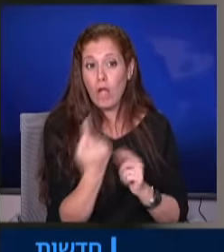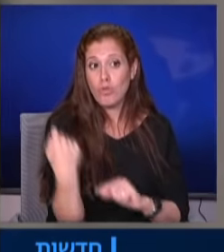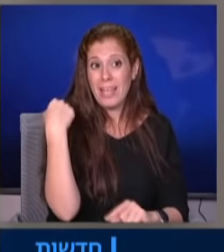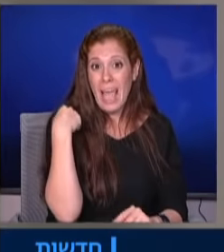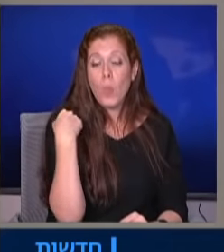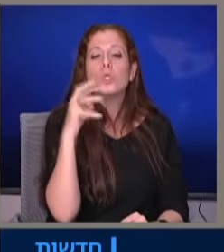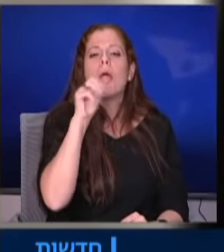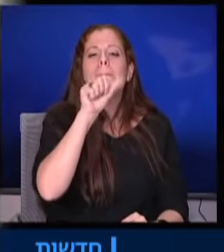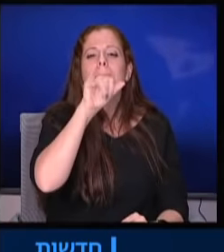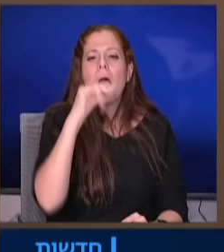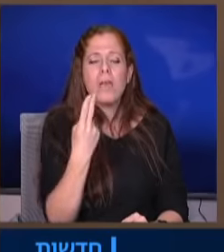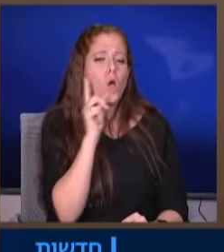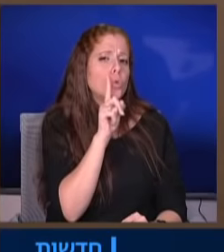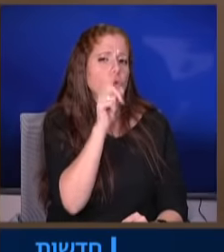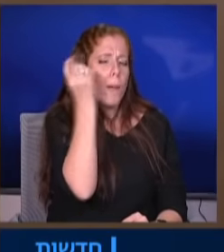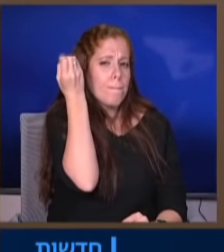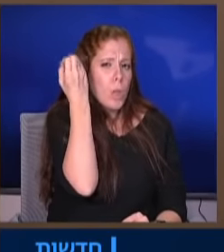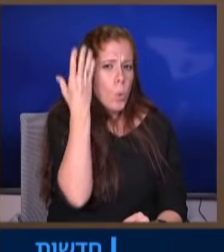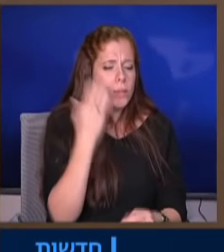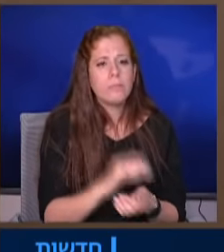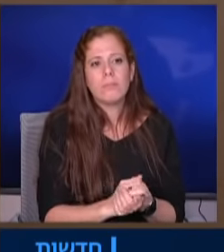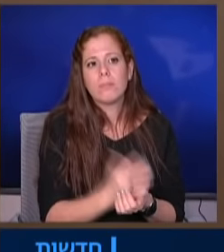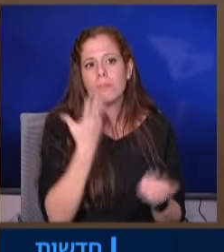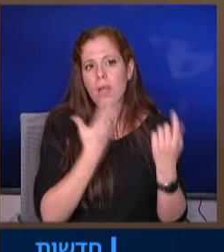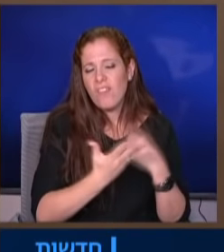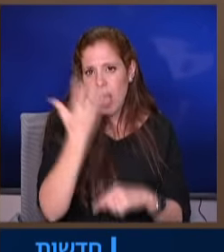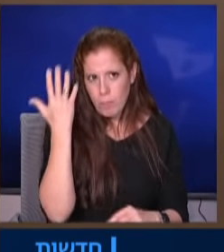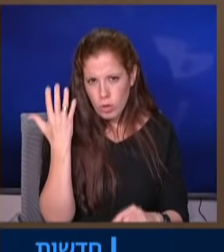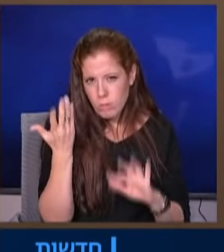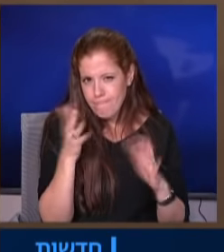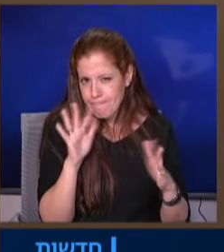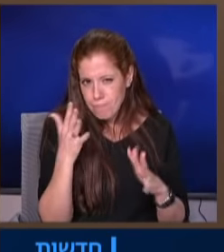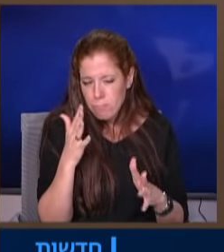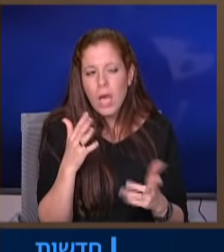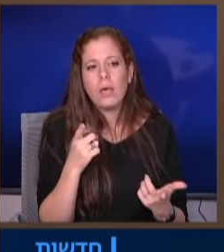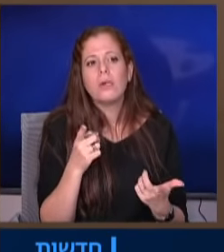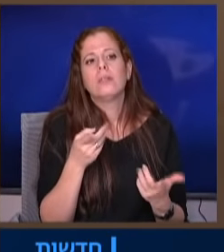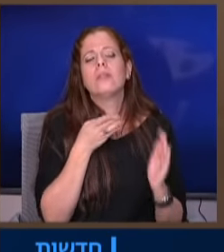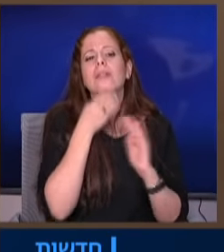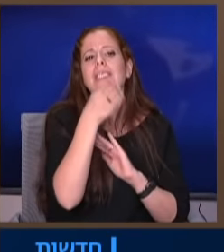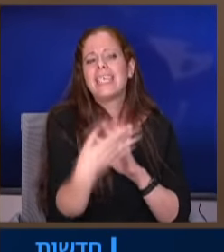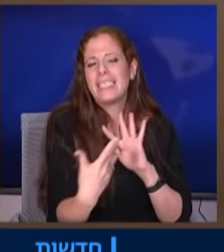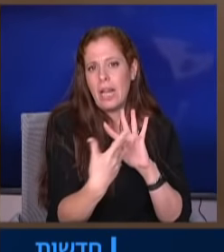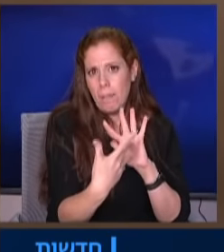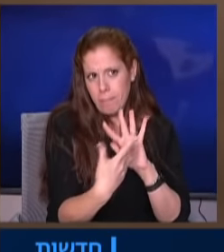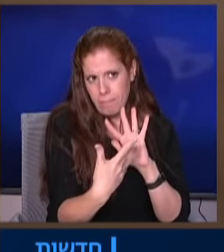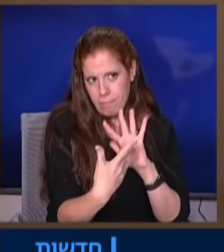היא של מאיה, שם בדוי. לפני 5 שנים בערך נכנסתי